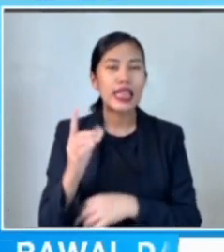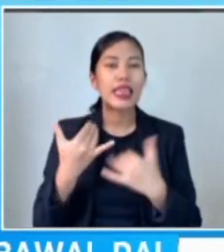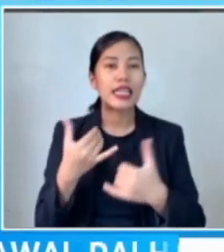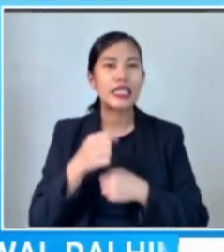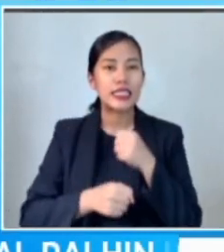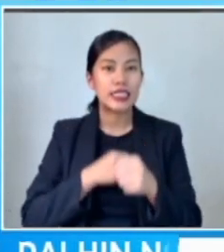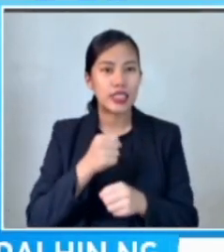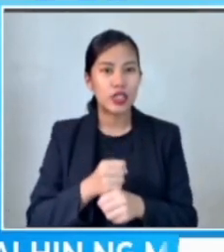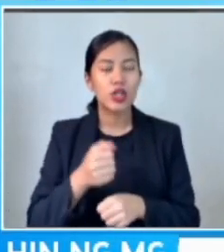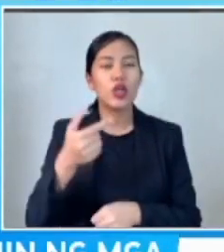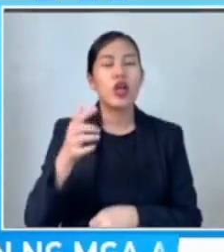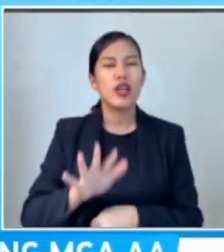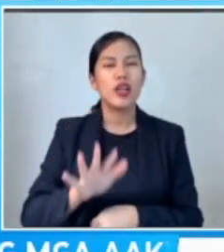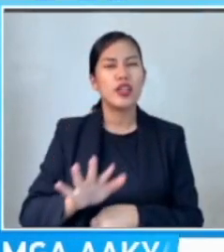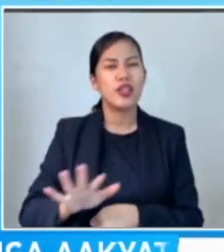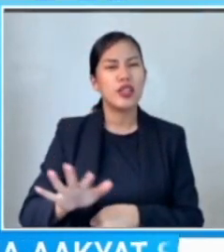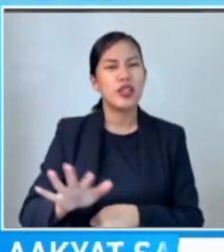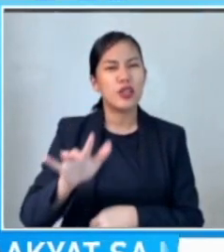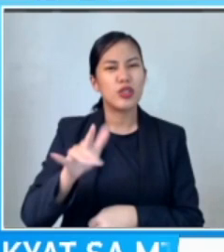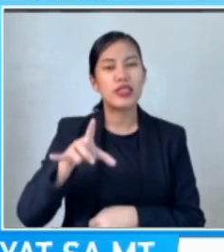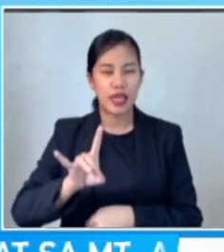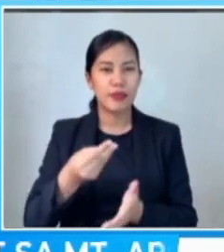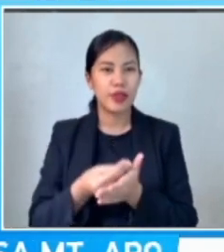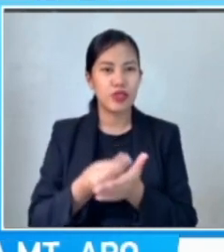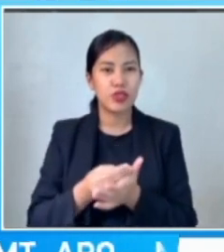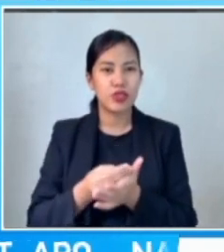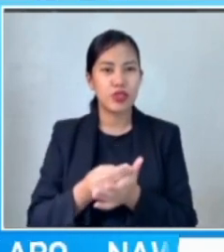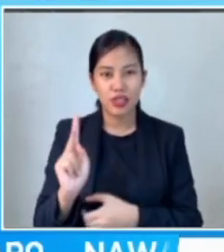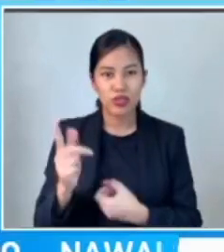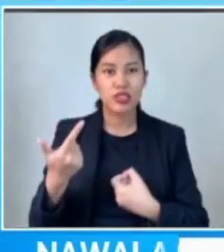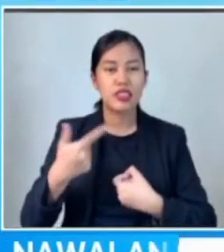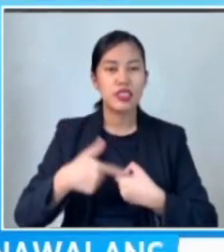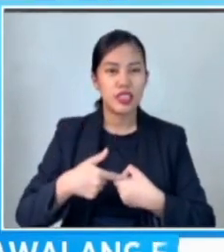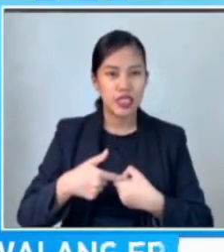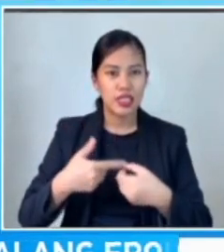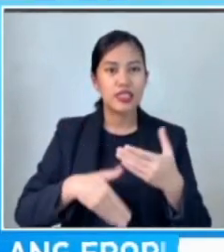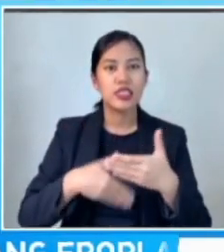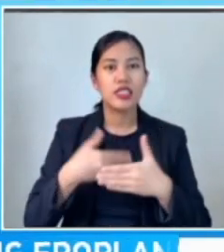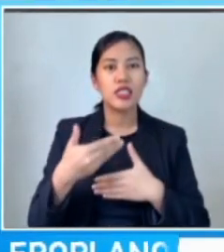28 pesos naman sa kerosene at halos 24 pesos ang sa gasolina.